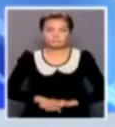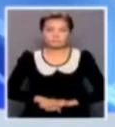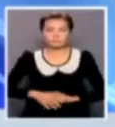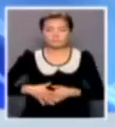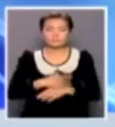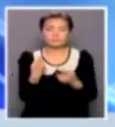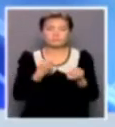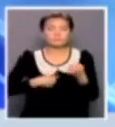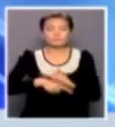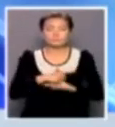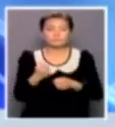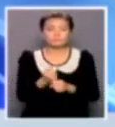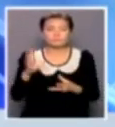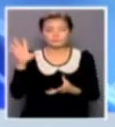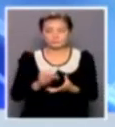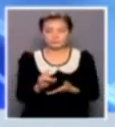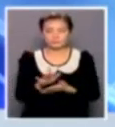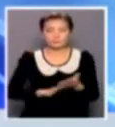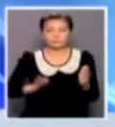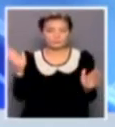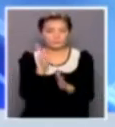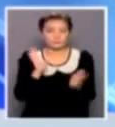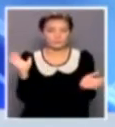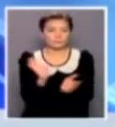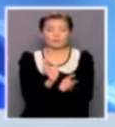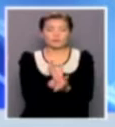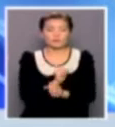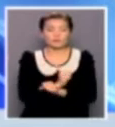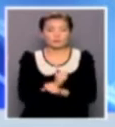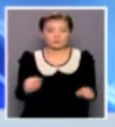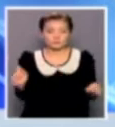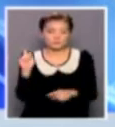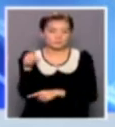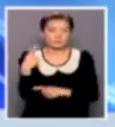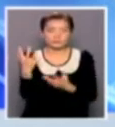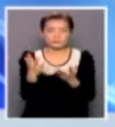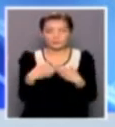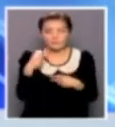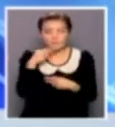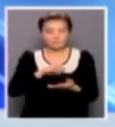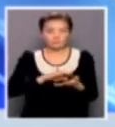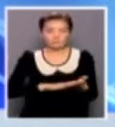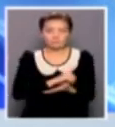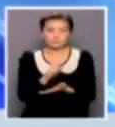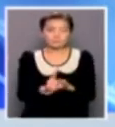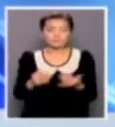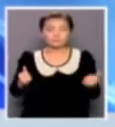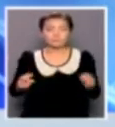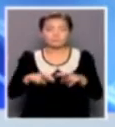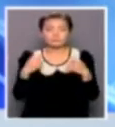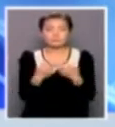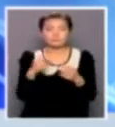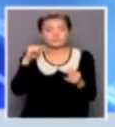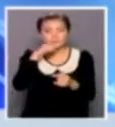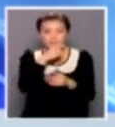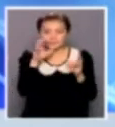Елдегі ірі кәсіпорындардың бәрі енді қоршаған ортаны ластаудан қорғайтын үздік техникаларды енгізуі тиіс. Бүгін мәжілісте